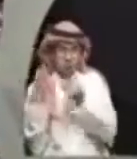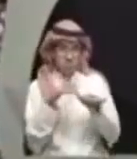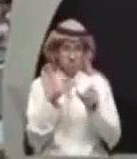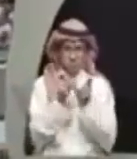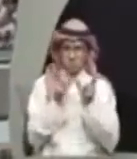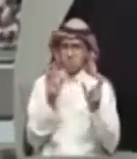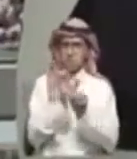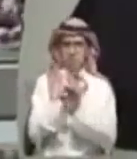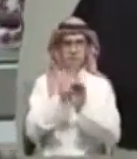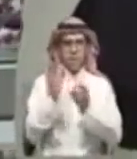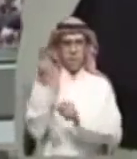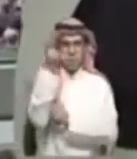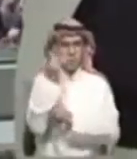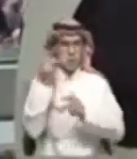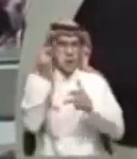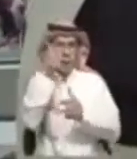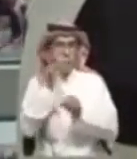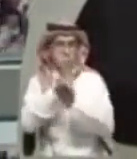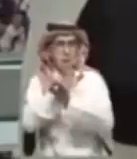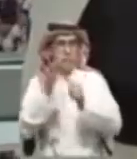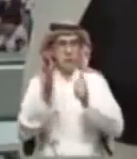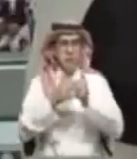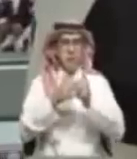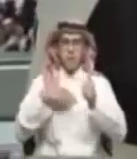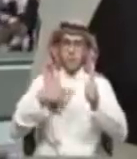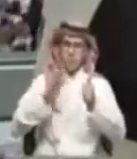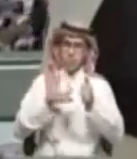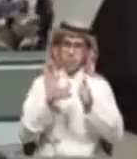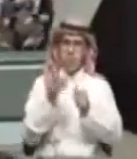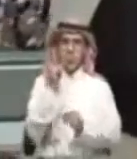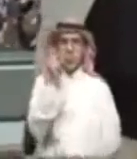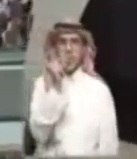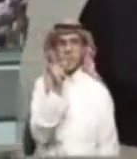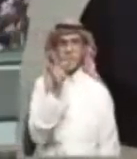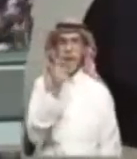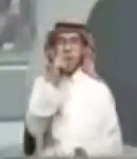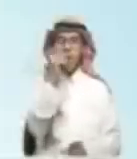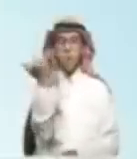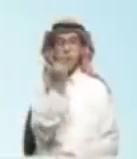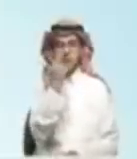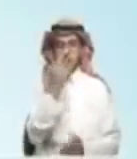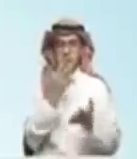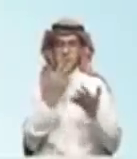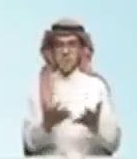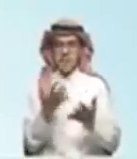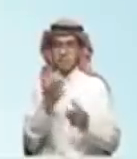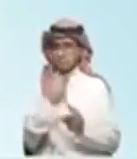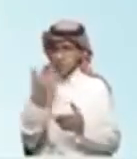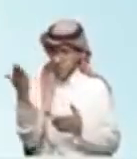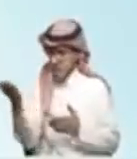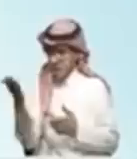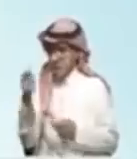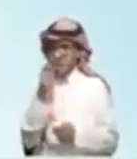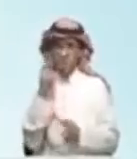المسجد الحرام والمسجد النبوي، الحقيقة نحن عملنا على أكثر من محور. المحور الأول هو تسهيل مهمات الجهات الإعلامية الراغبة في